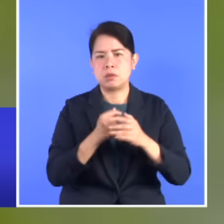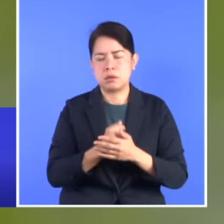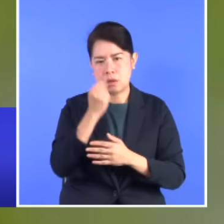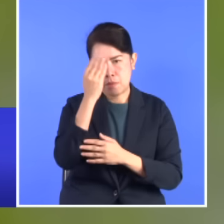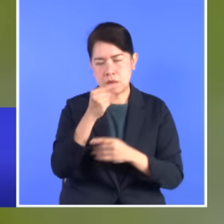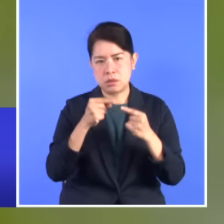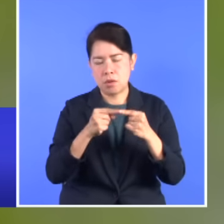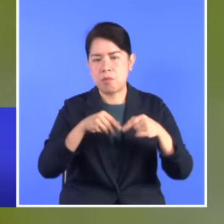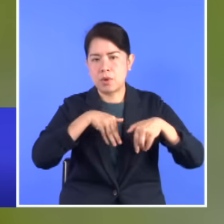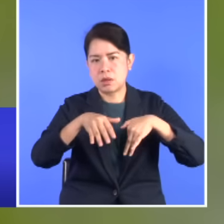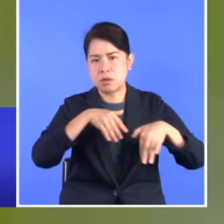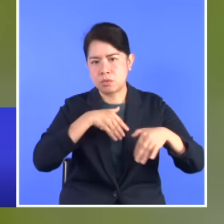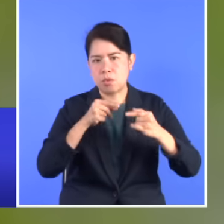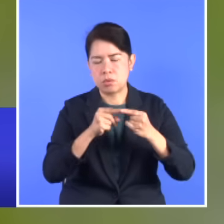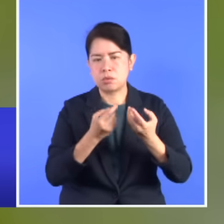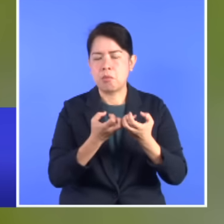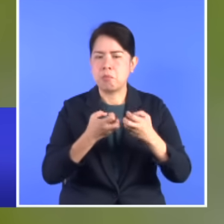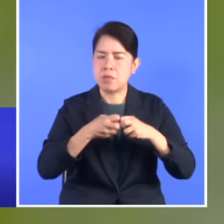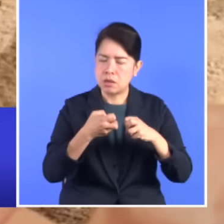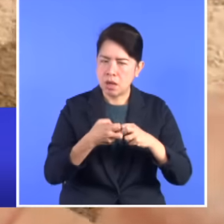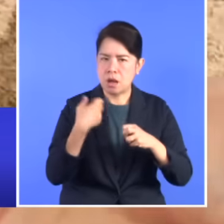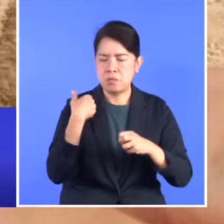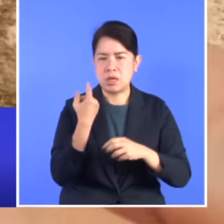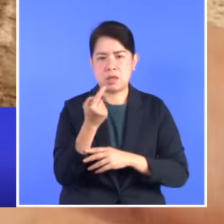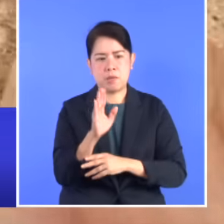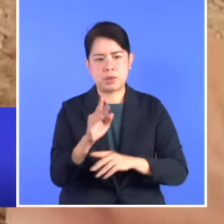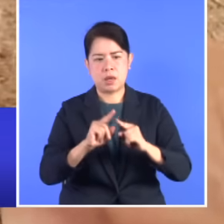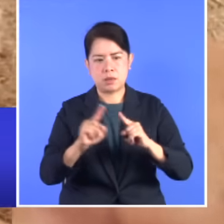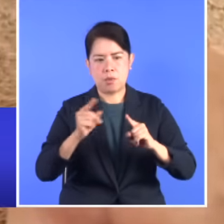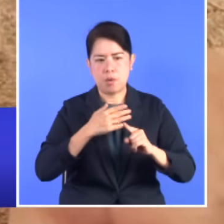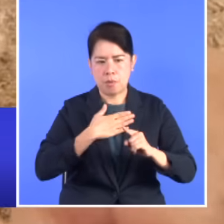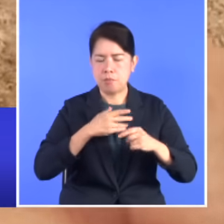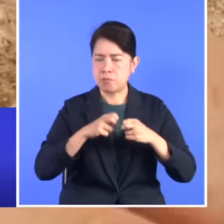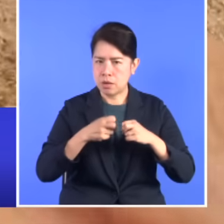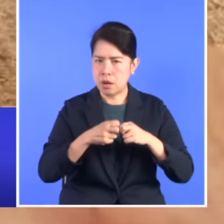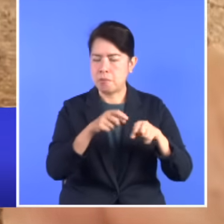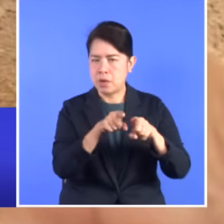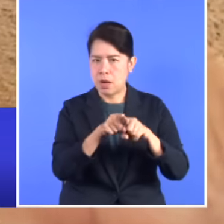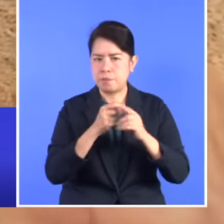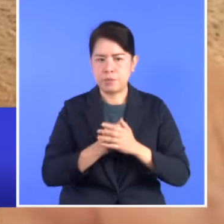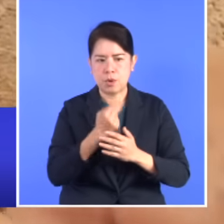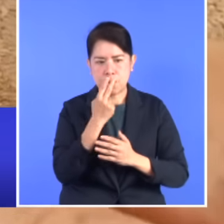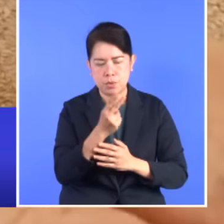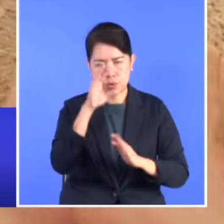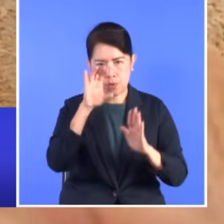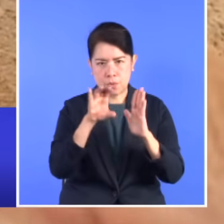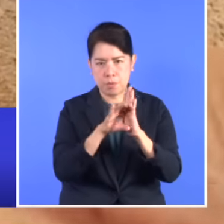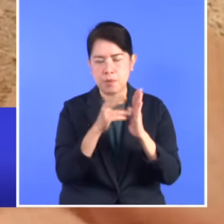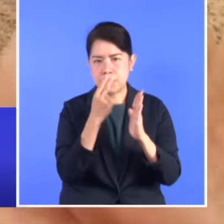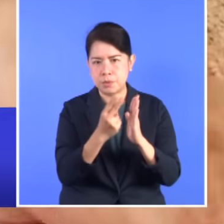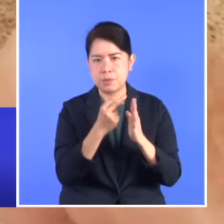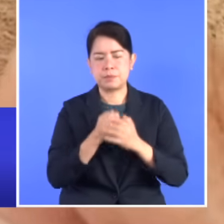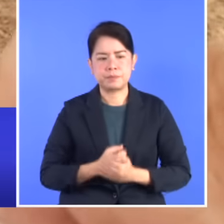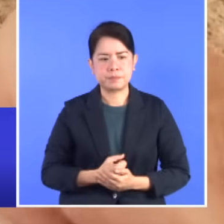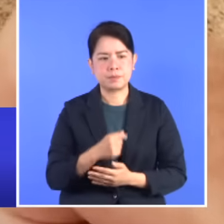านเสียหายผมเองก็มีความเสียหายซึ่งก็ไม่เคยพูดหรือเรียกร้องจากใครได้เปิดภาพนี่ผู้กองเปิดภาพในโทรศัพท์ให้เห็นเล